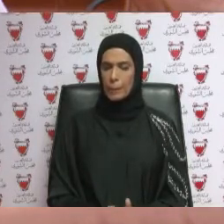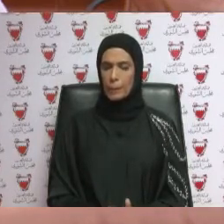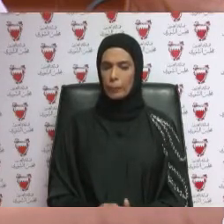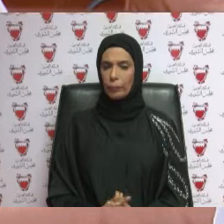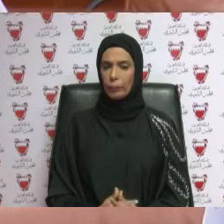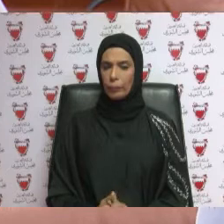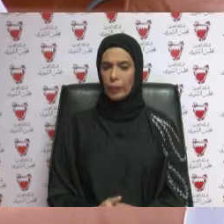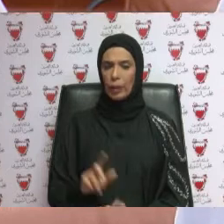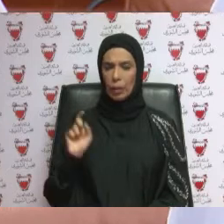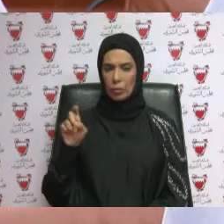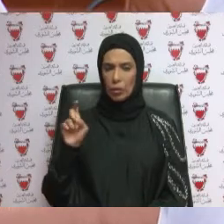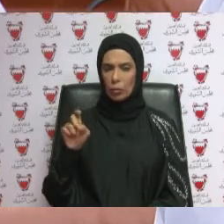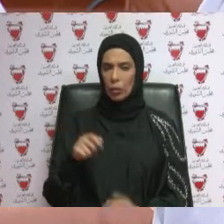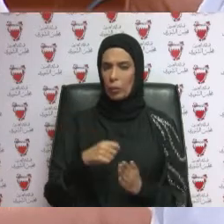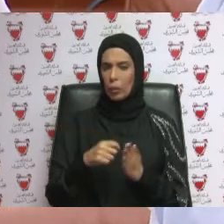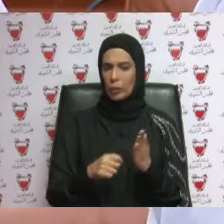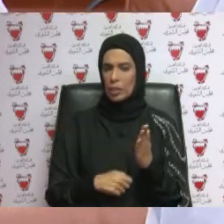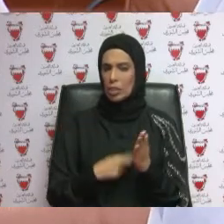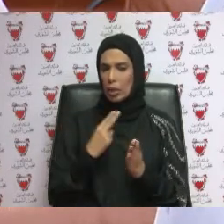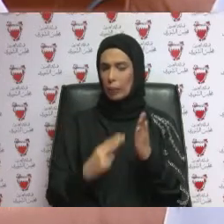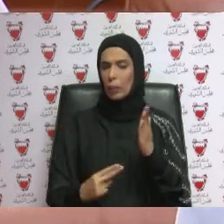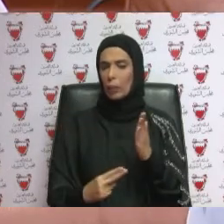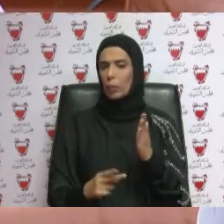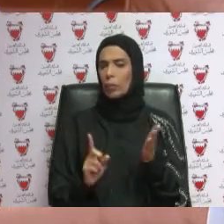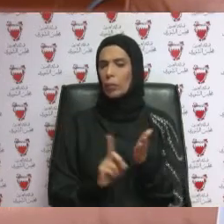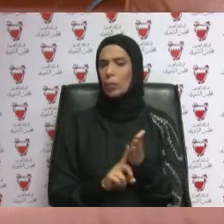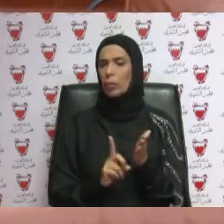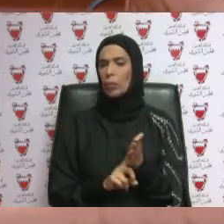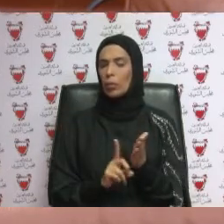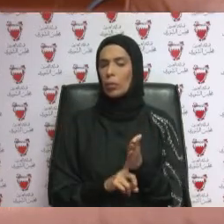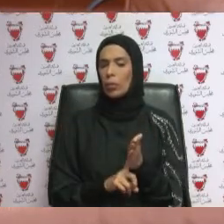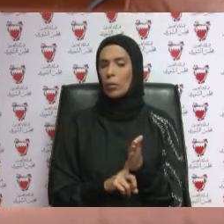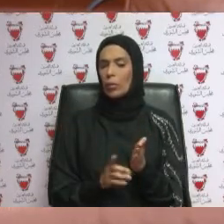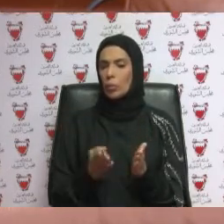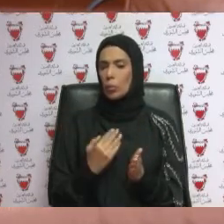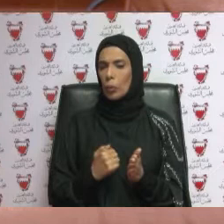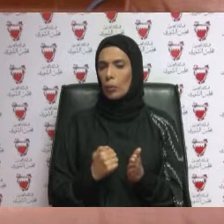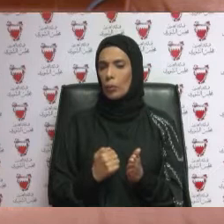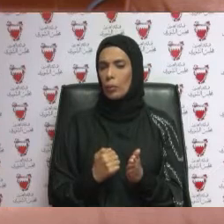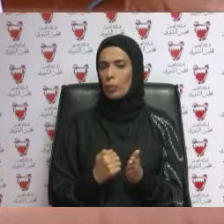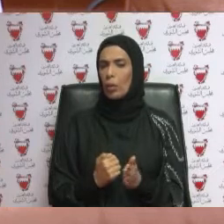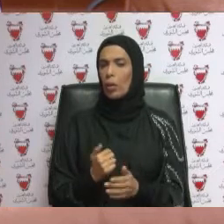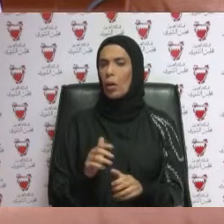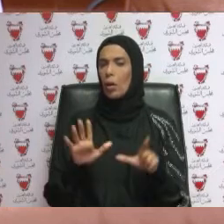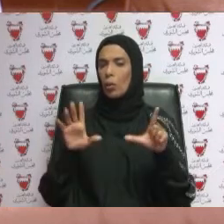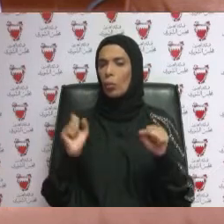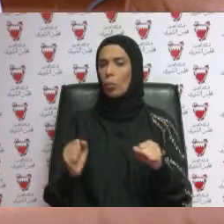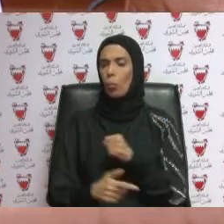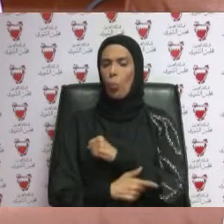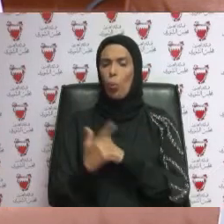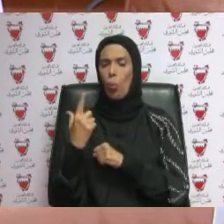على الإيجار أو تسجيل العقد. فيجب أن تكون يعني على الأقل لا تزيد عن أسبوع واحد يعني كحد